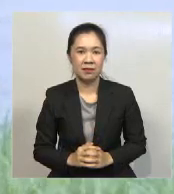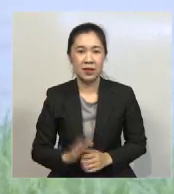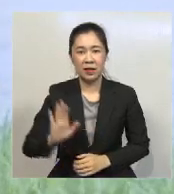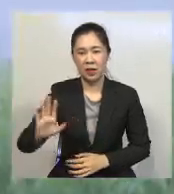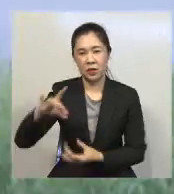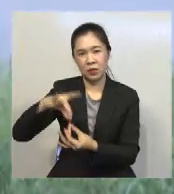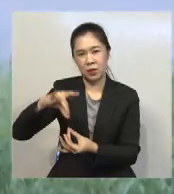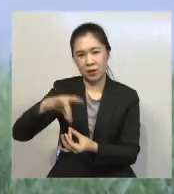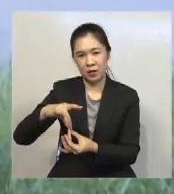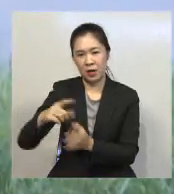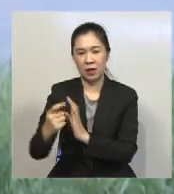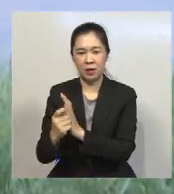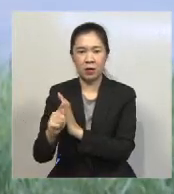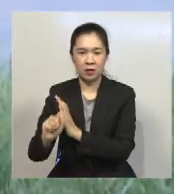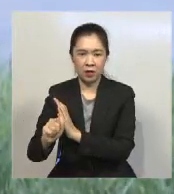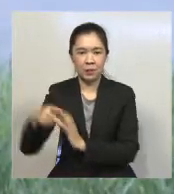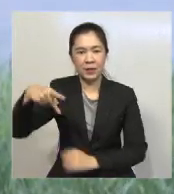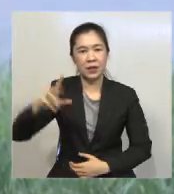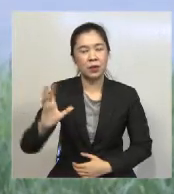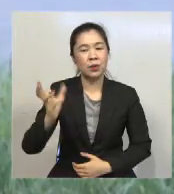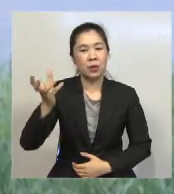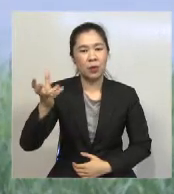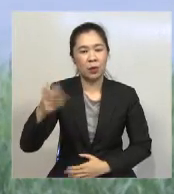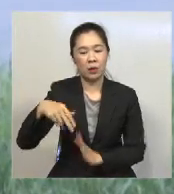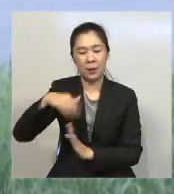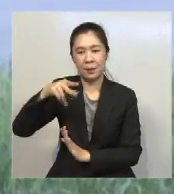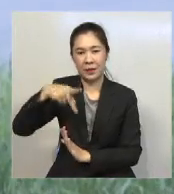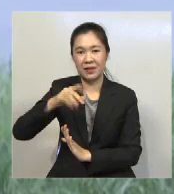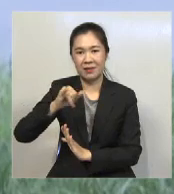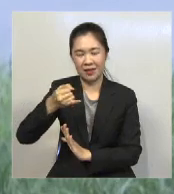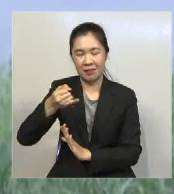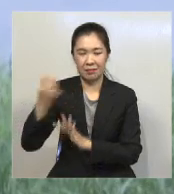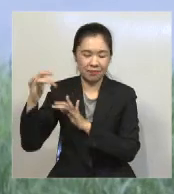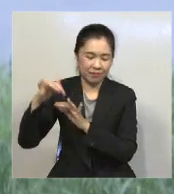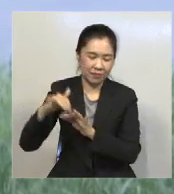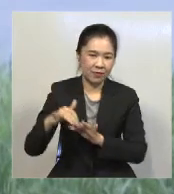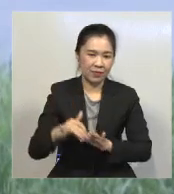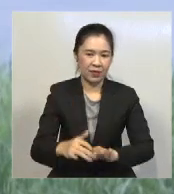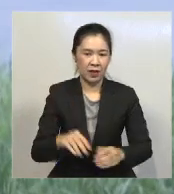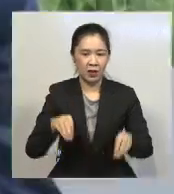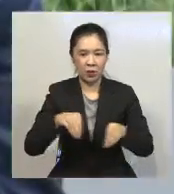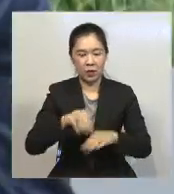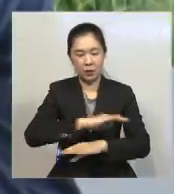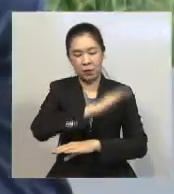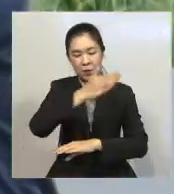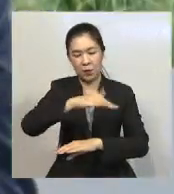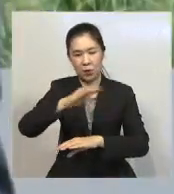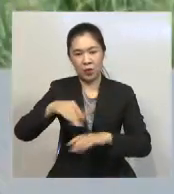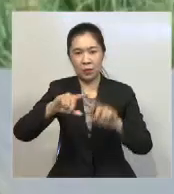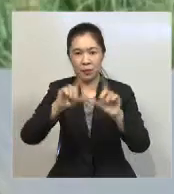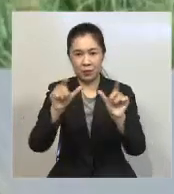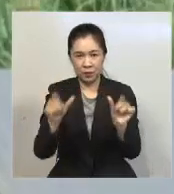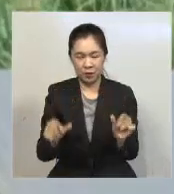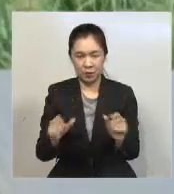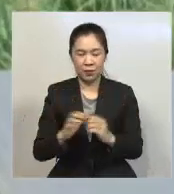จาก สุโขทัยจากอุตรดิตถ์จากพิษณุโลกนะครับและแม้แต่พิจิตรซึ่งน้ำหลากลงมาจากเทือกเขาเพชรบูรณ์นะครับก็น้ำช่วง